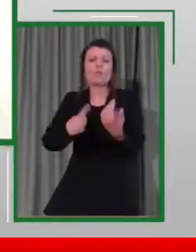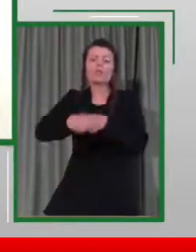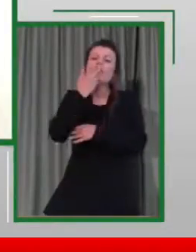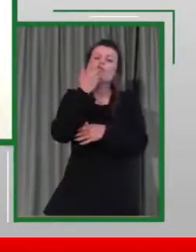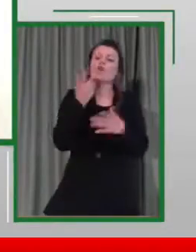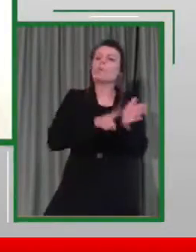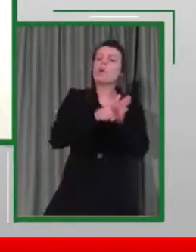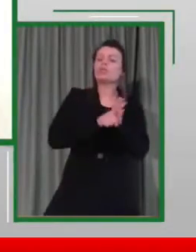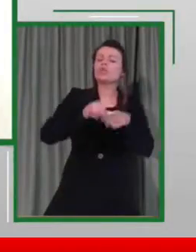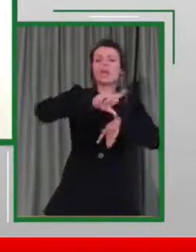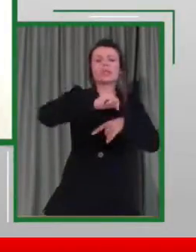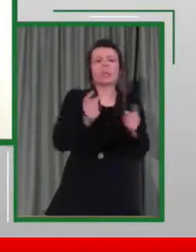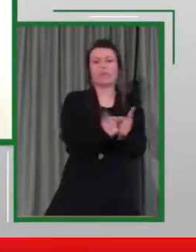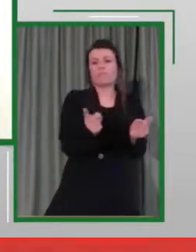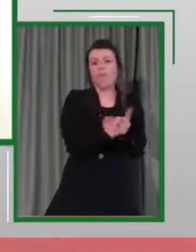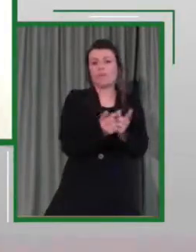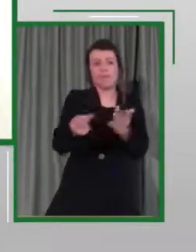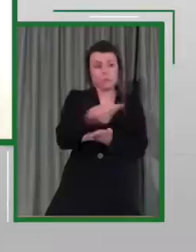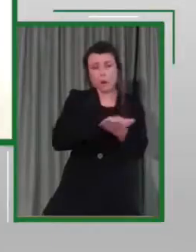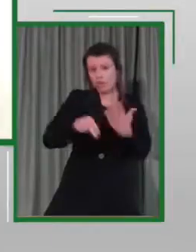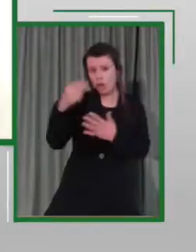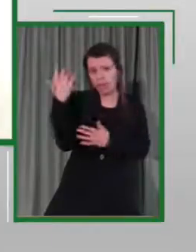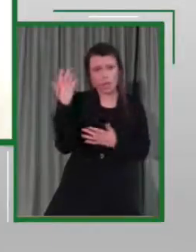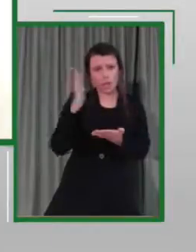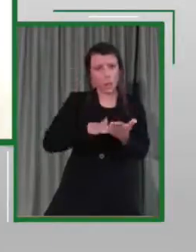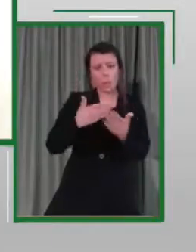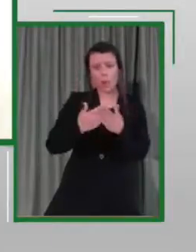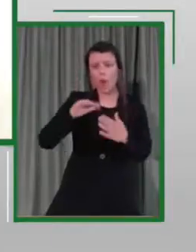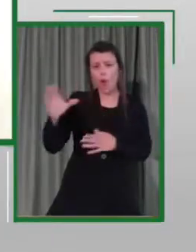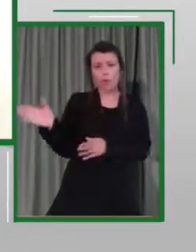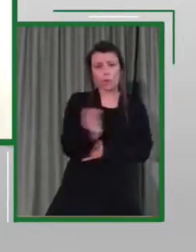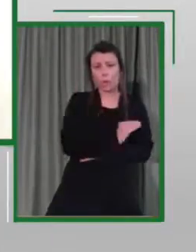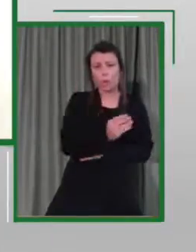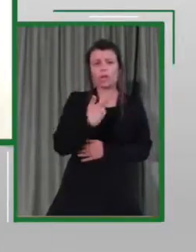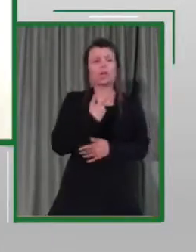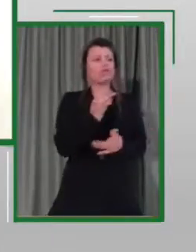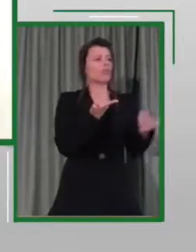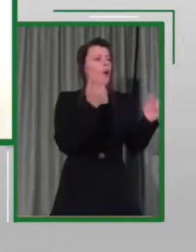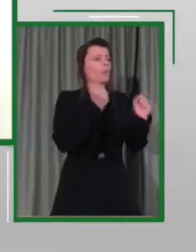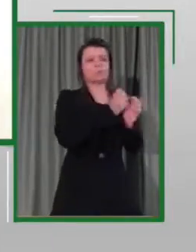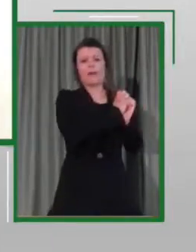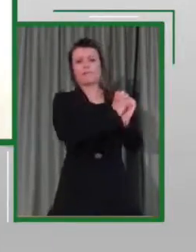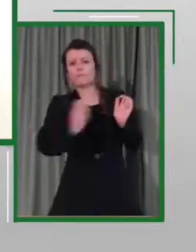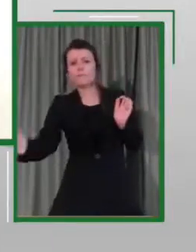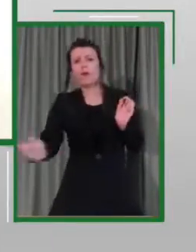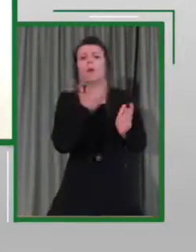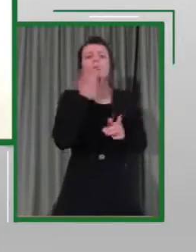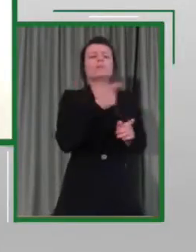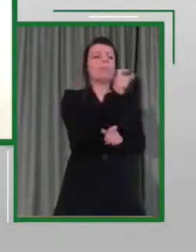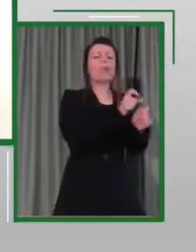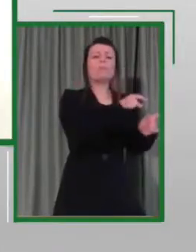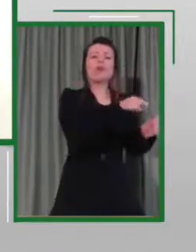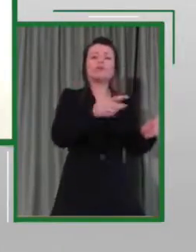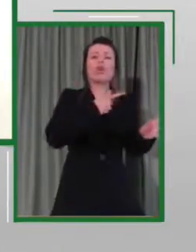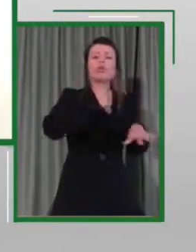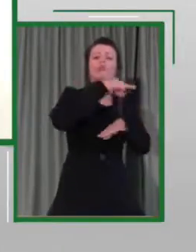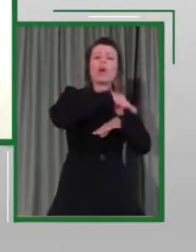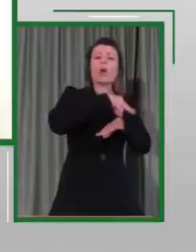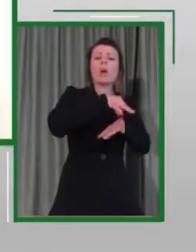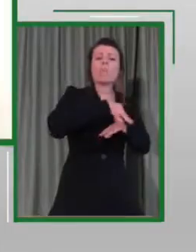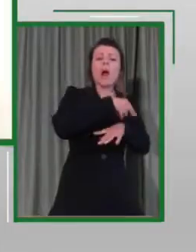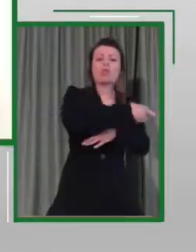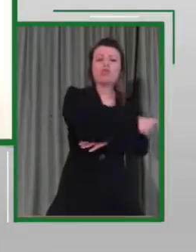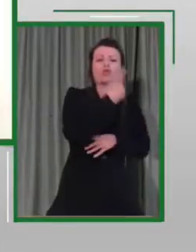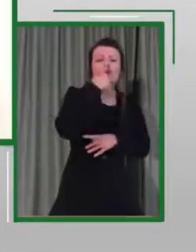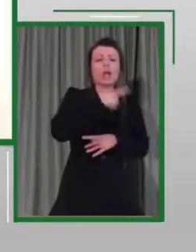tutti validi, spaziano appunto dai soggetti portatori di patologie concomitanti a livello cardiovascolare, oppure